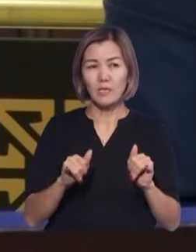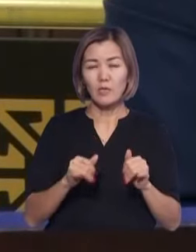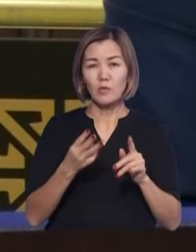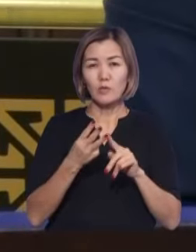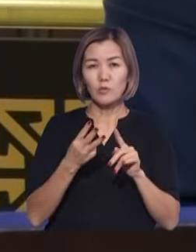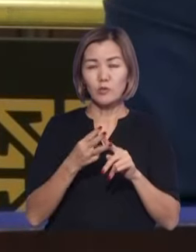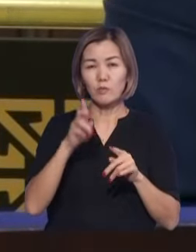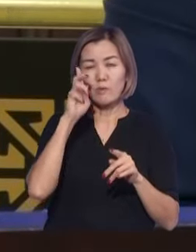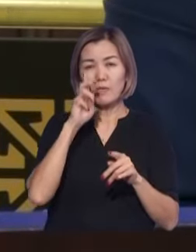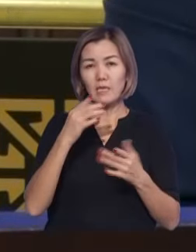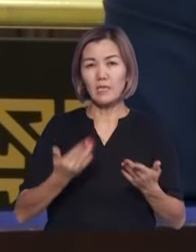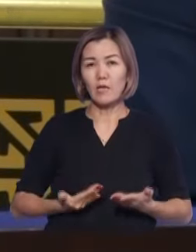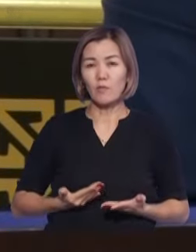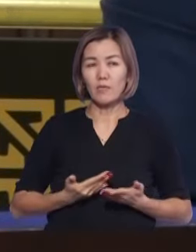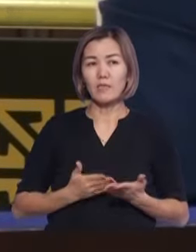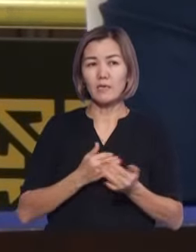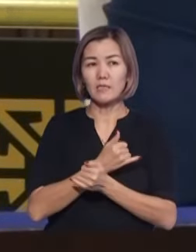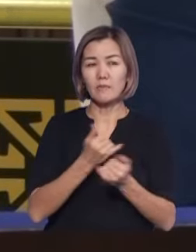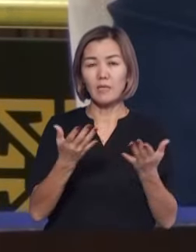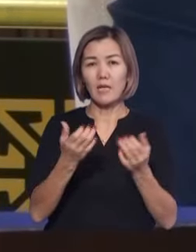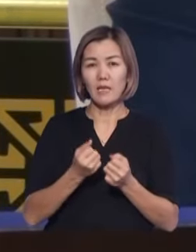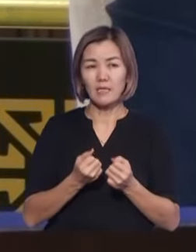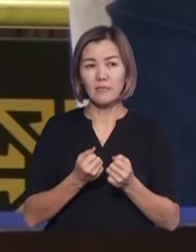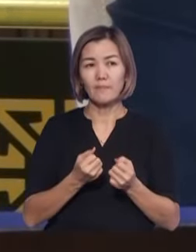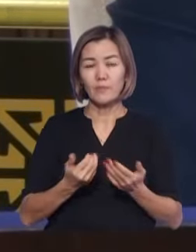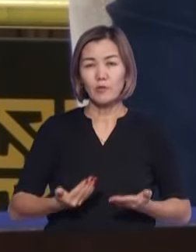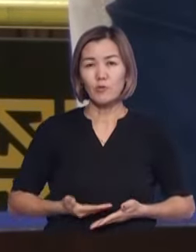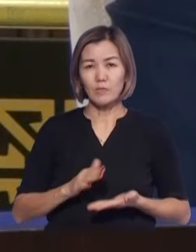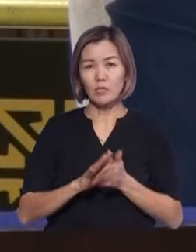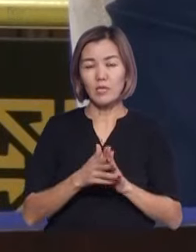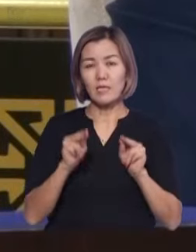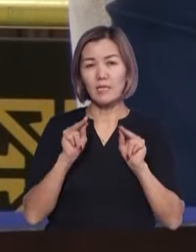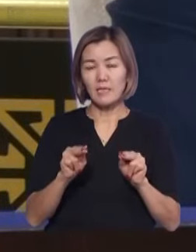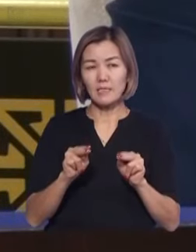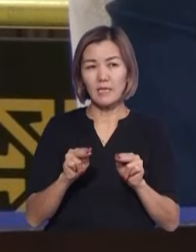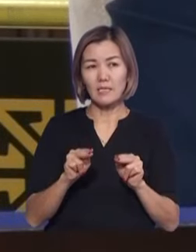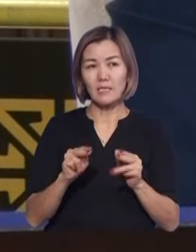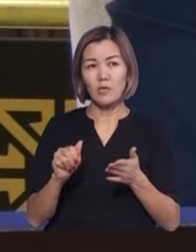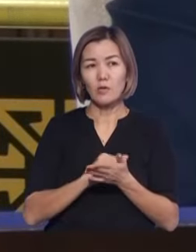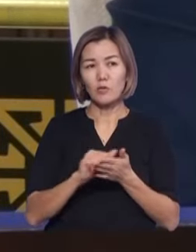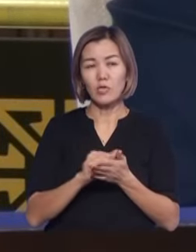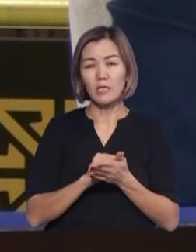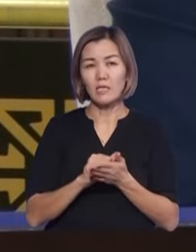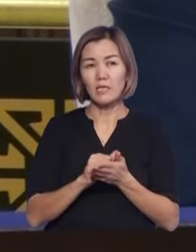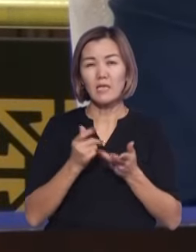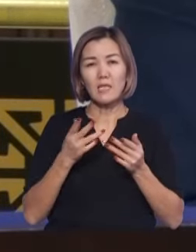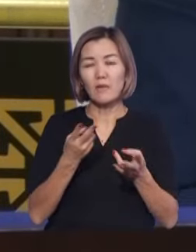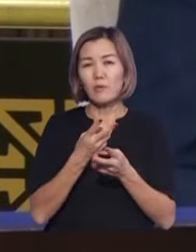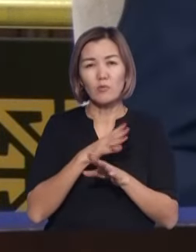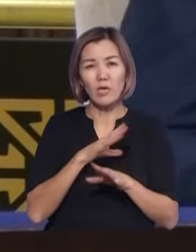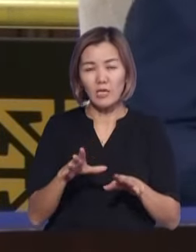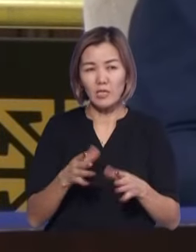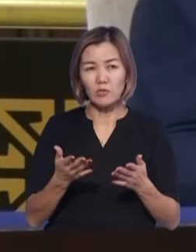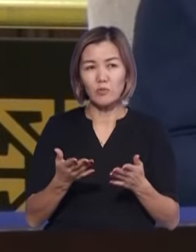Үшінші, мемлекеттік және әлеуметтік қызмет алатын азаматтардан тұрмыстық жағдайын растайтын құжаттарды артық талап ету фактілерін болдырмауды,